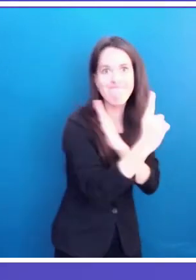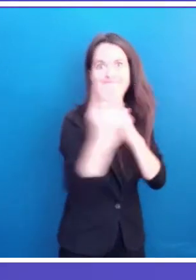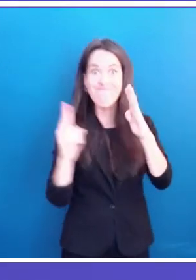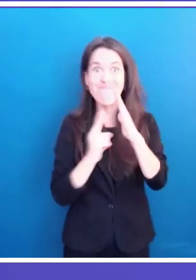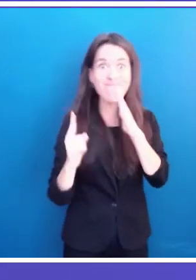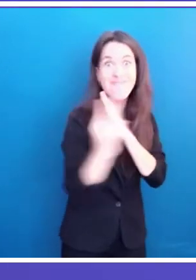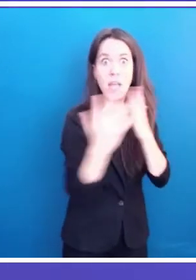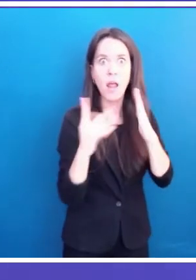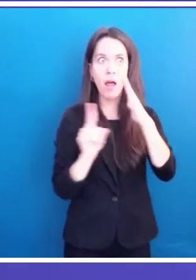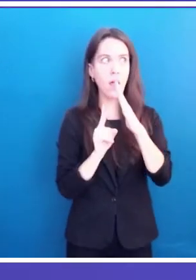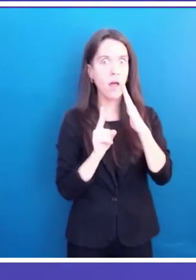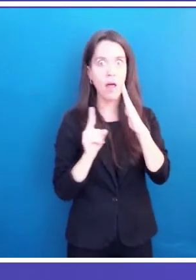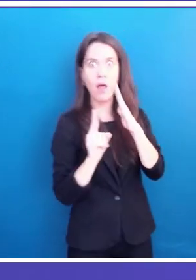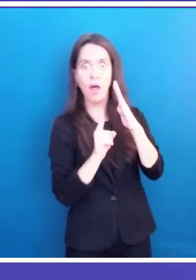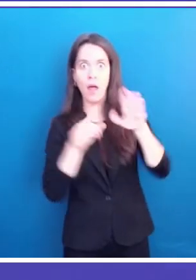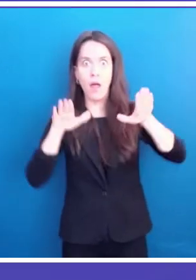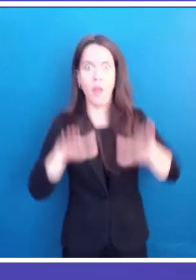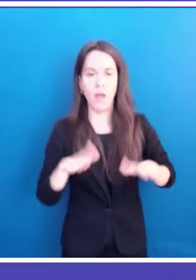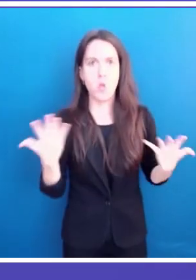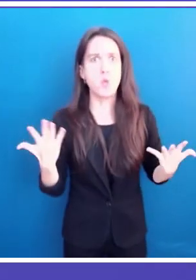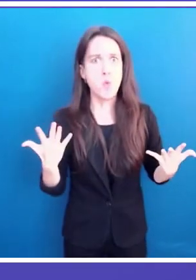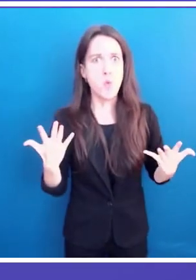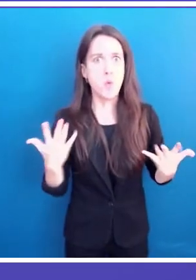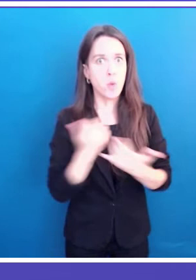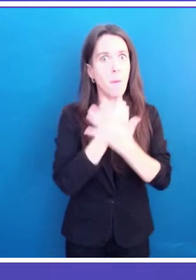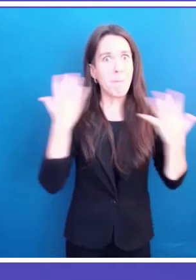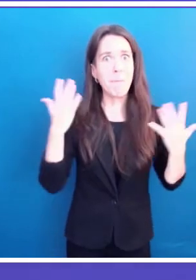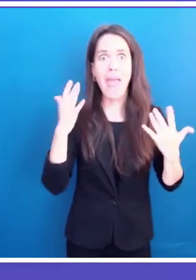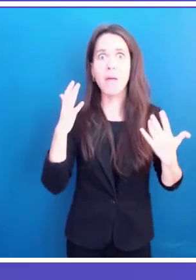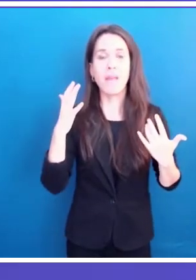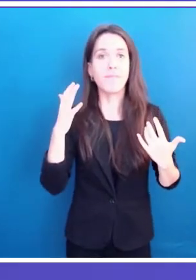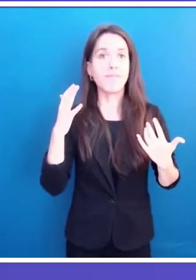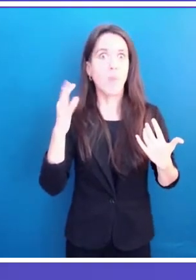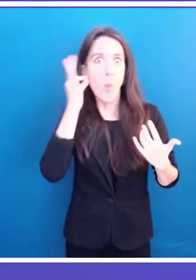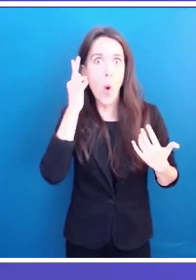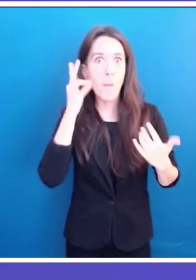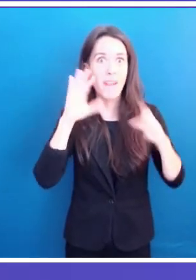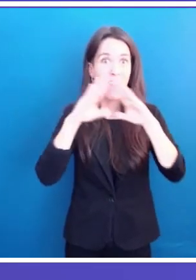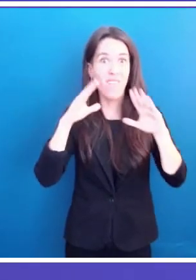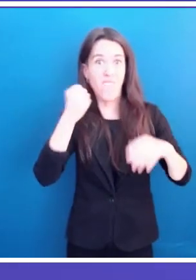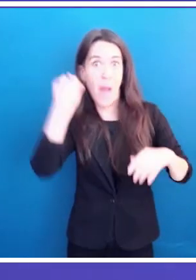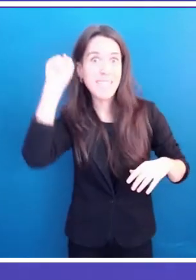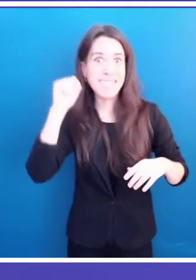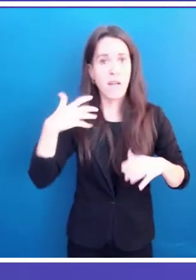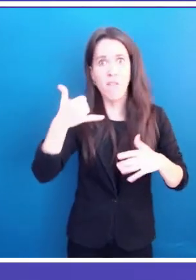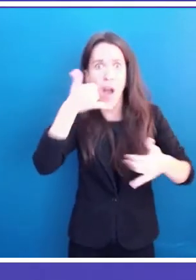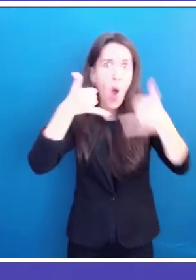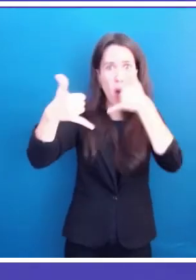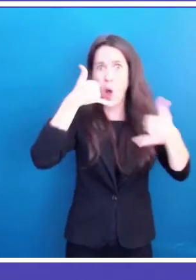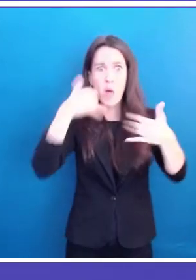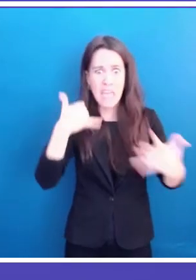100 شكوى عبر الهاتف من نساء ضحايا العنف بين شهر مارس أدار وشهر أب